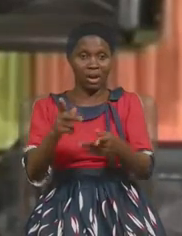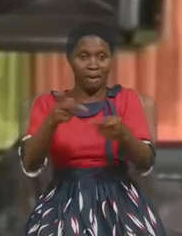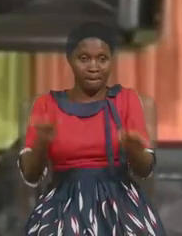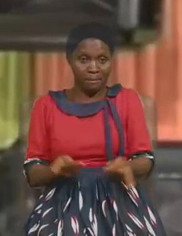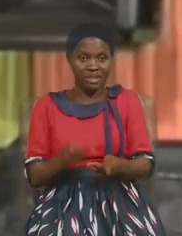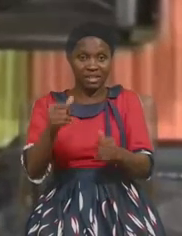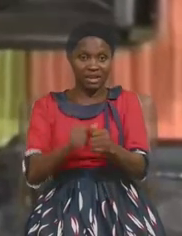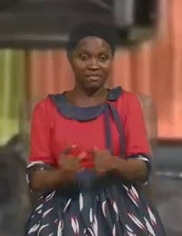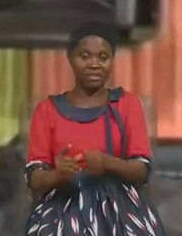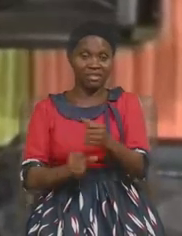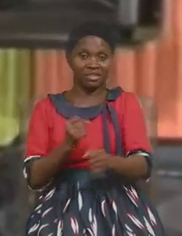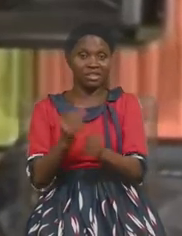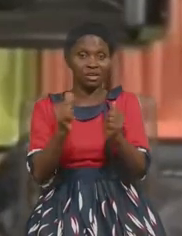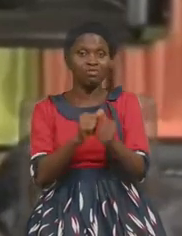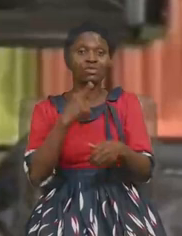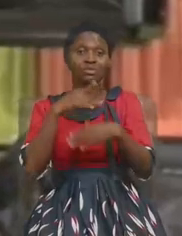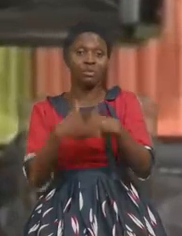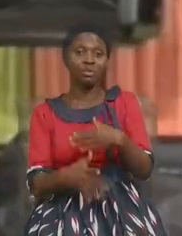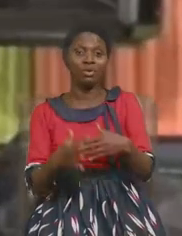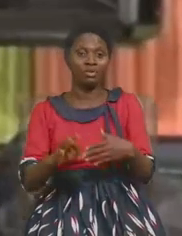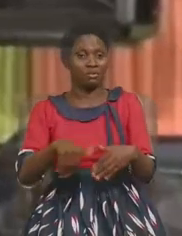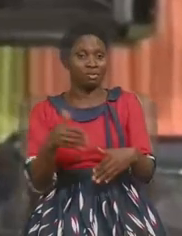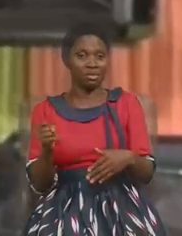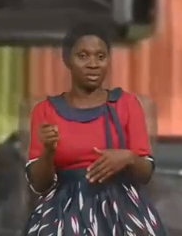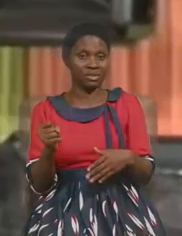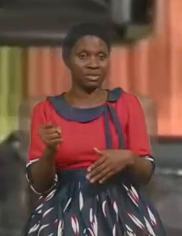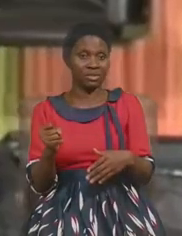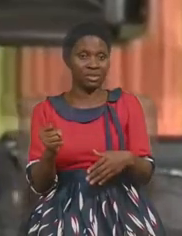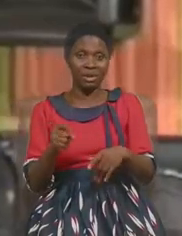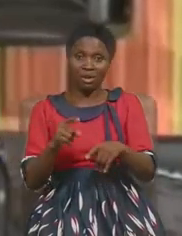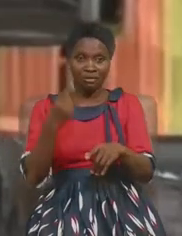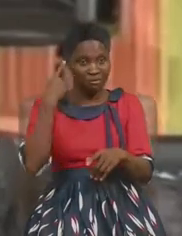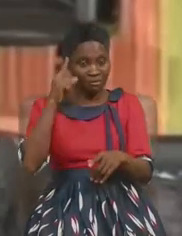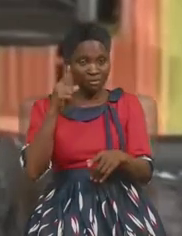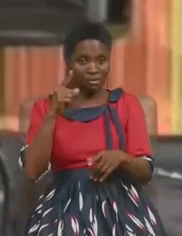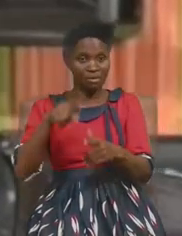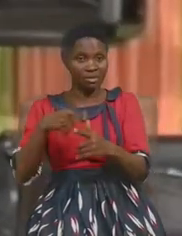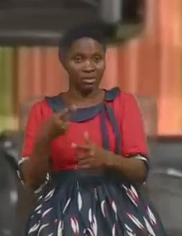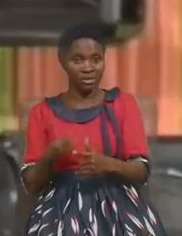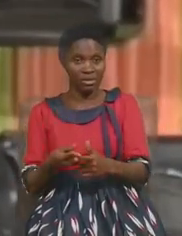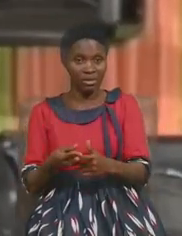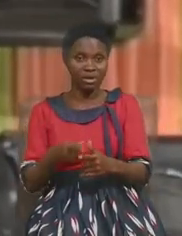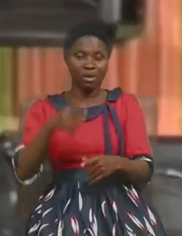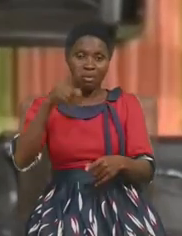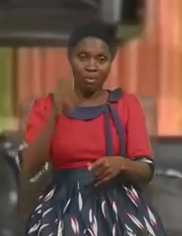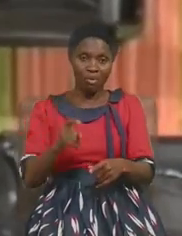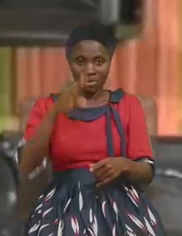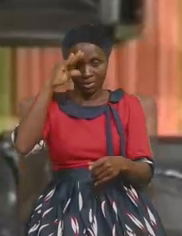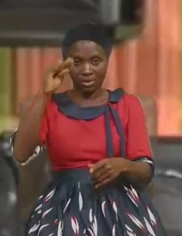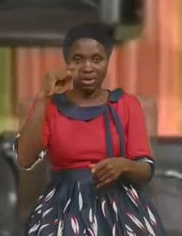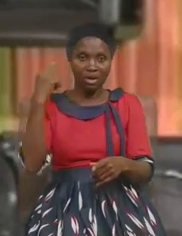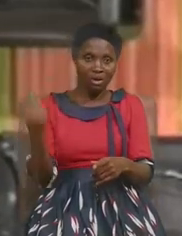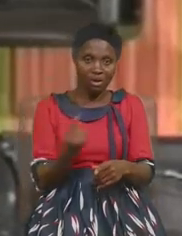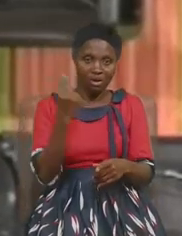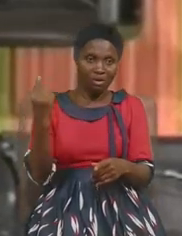sanctuaire avec du sang étranger. Autrement, il aurait fallu qu'il eût souffert plusieurs fois depuis la création du